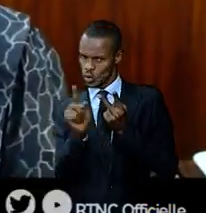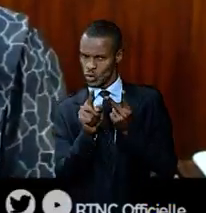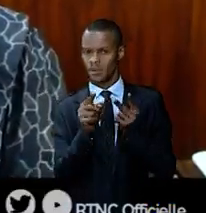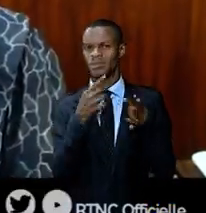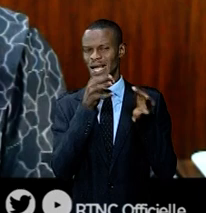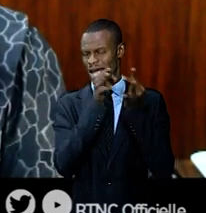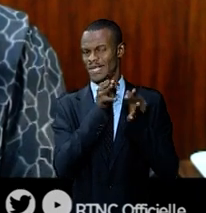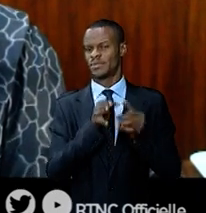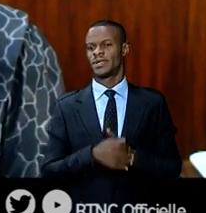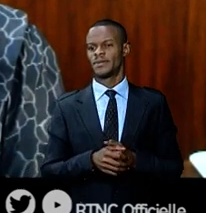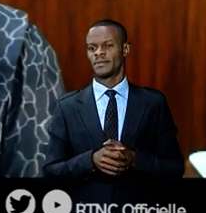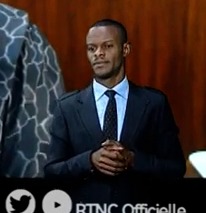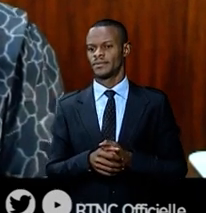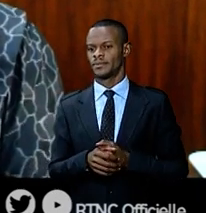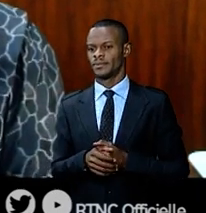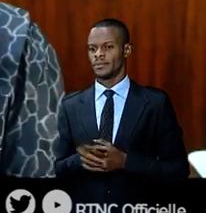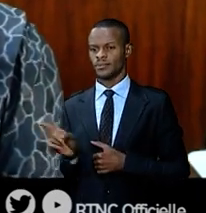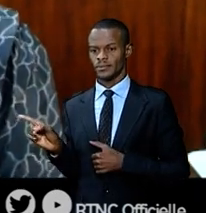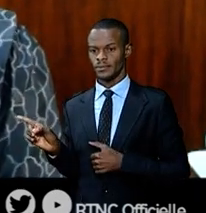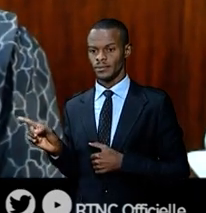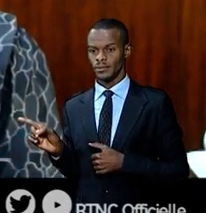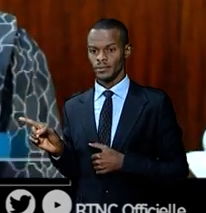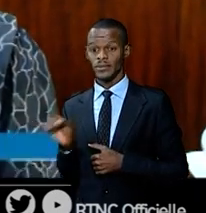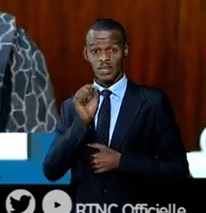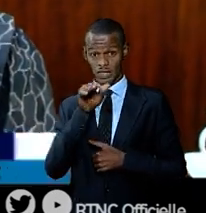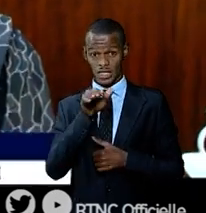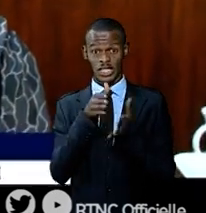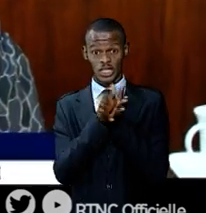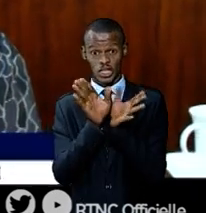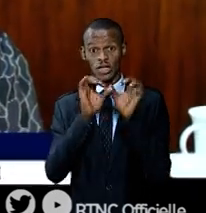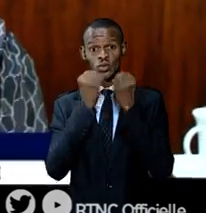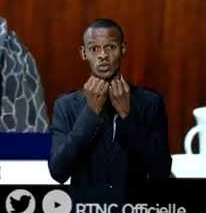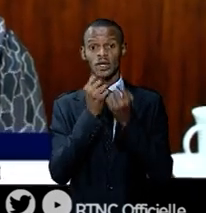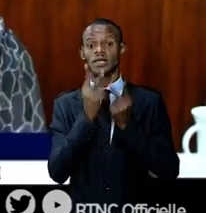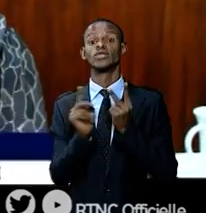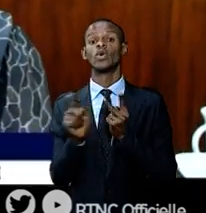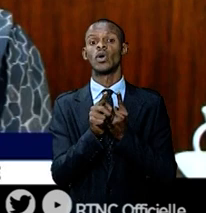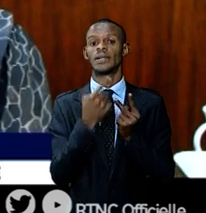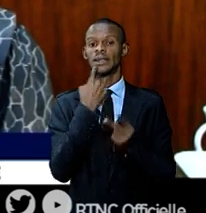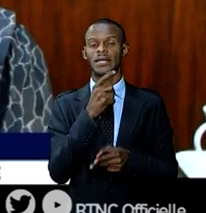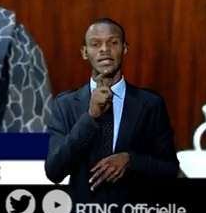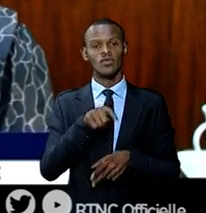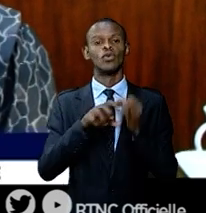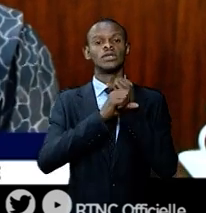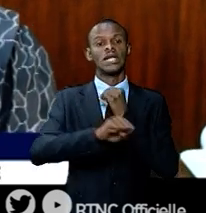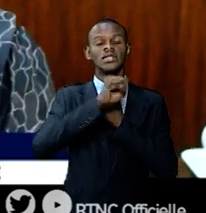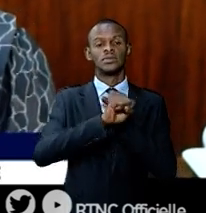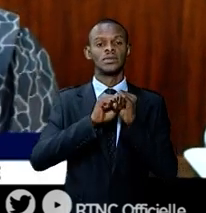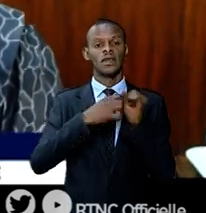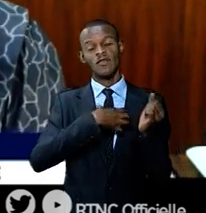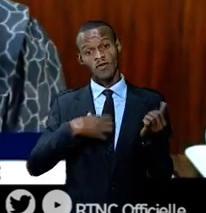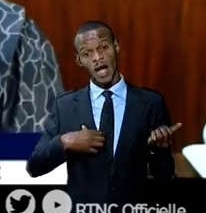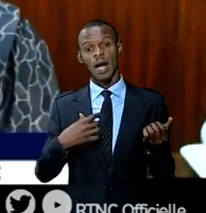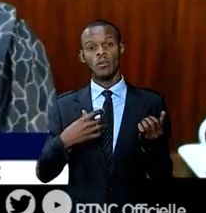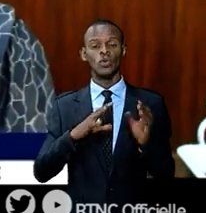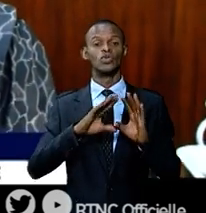Ça me correspond bien et nous devons, pendant toute cette année, sensibiliser les femmes non seulement les femmes, tout le monde qui